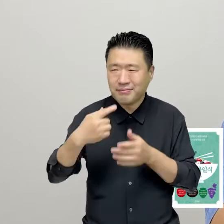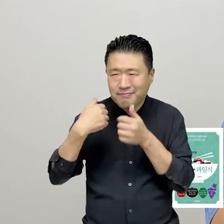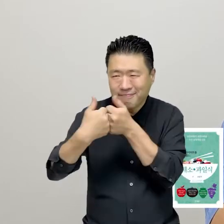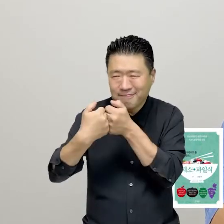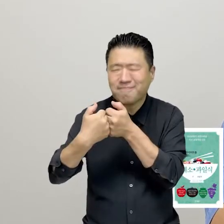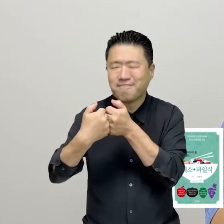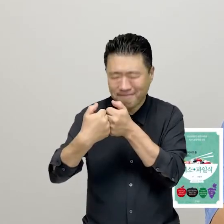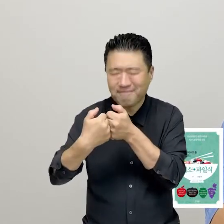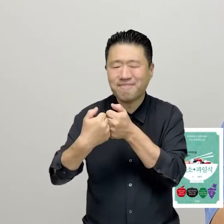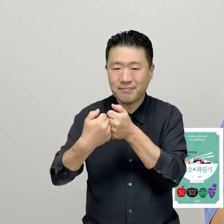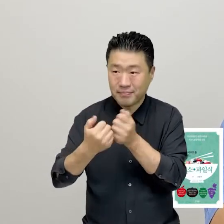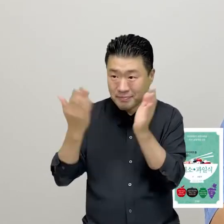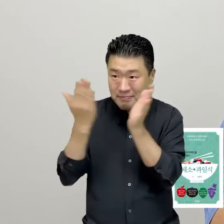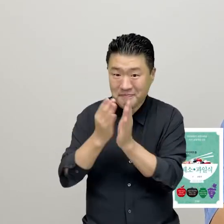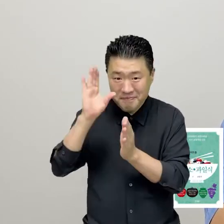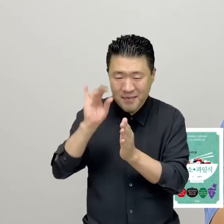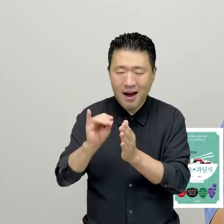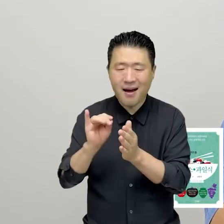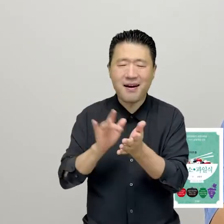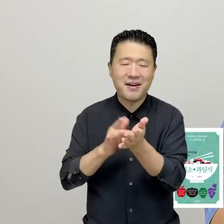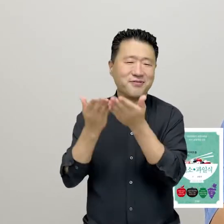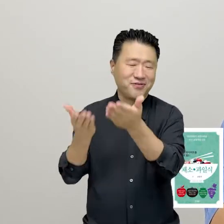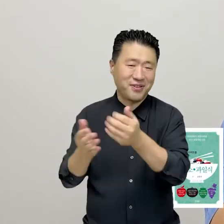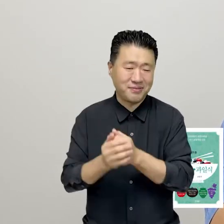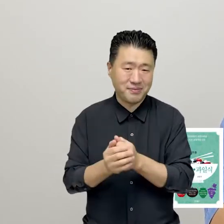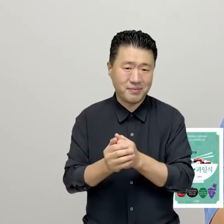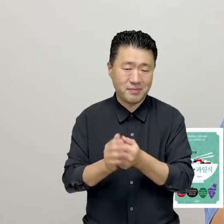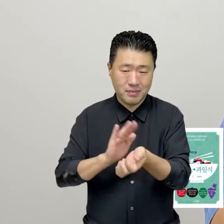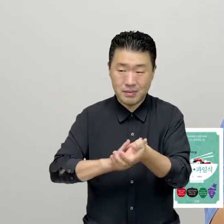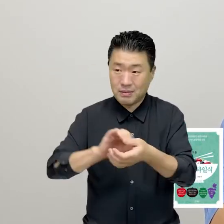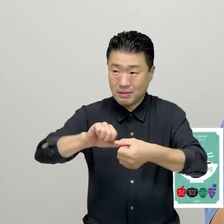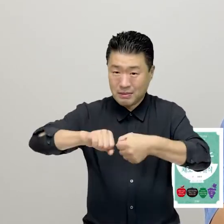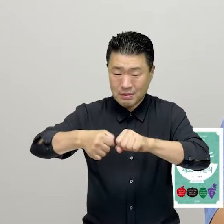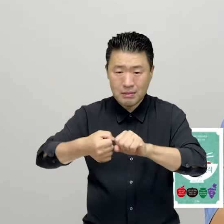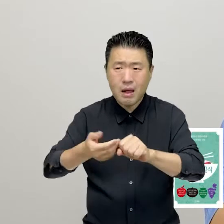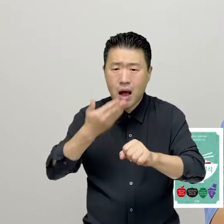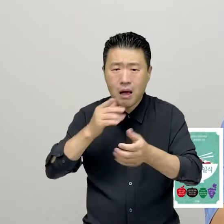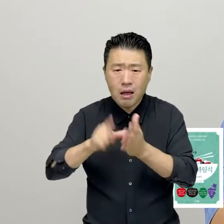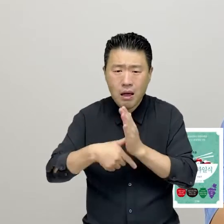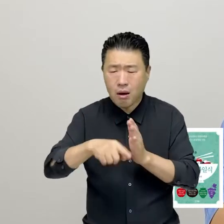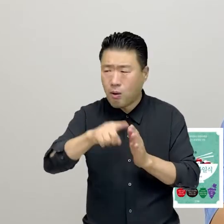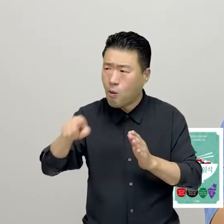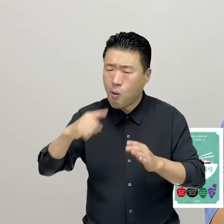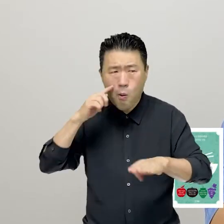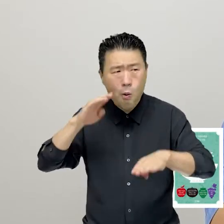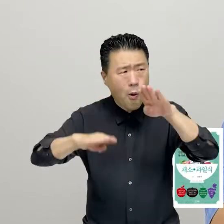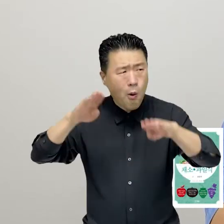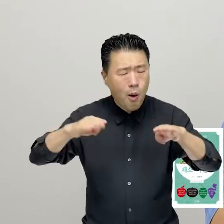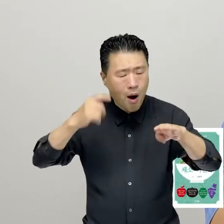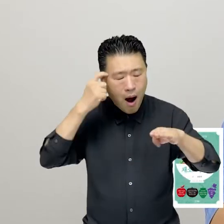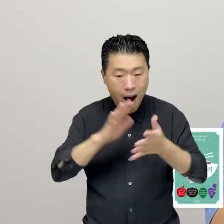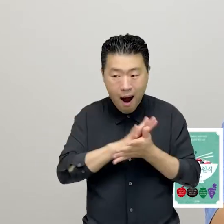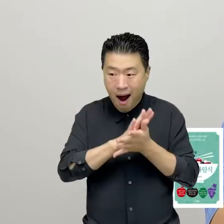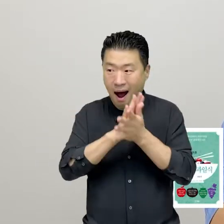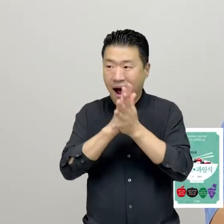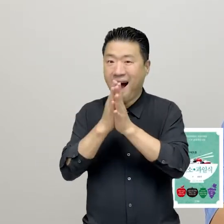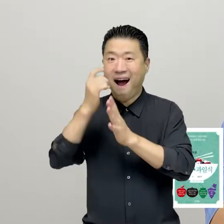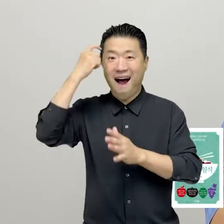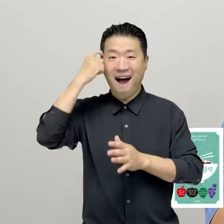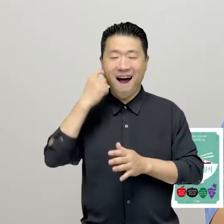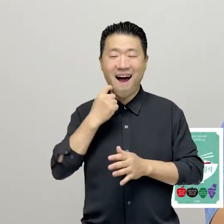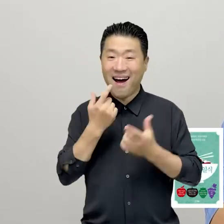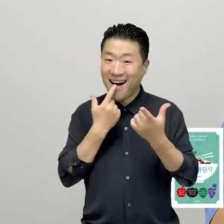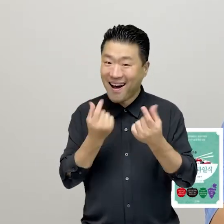충분한 상담을 통해서 맞는 처방을 해드렸습니다. 한약을 드시는 분 중에 차이가 나는 것을 점점점